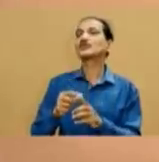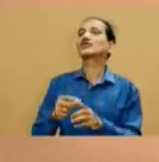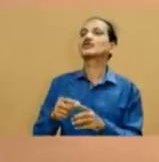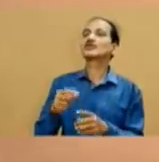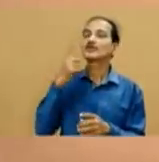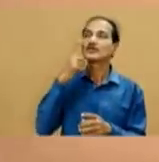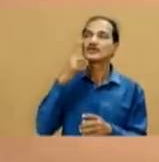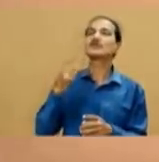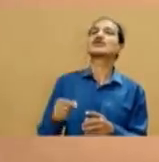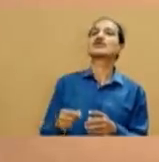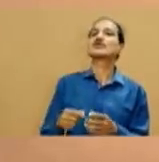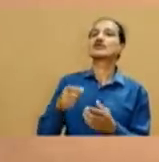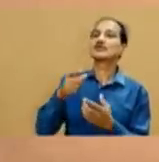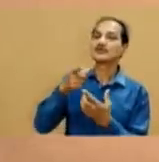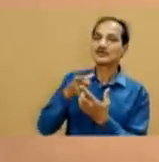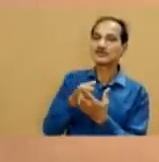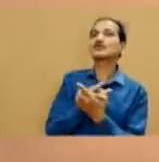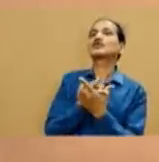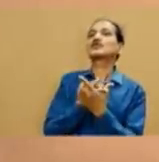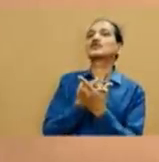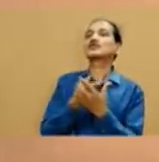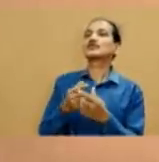ଫ୍ରାନ୍ସ। ତେବେ